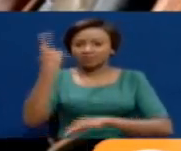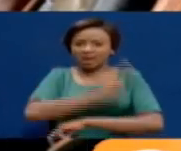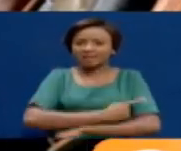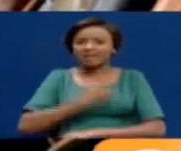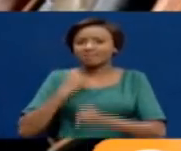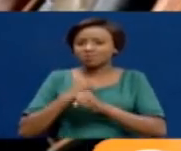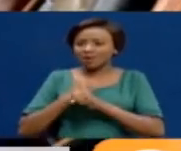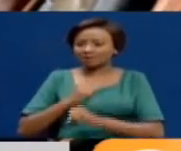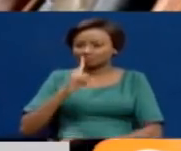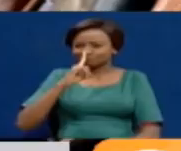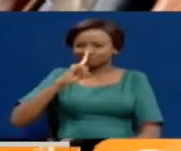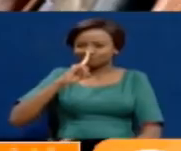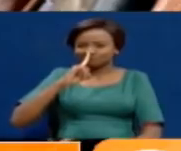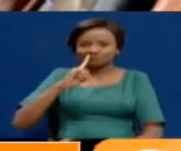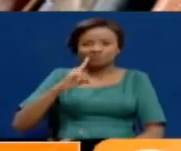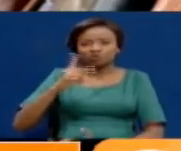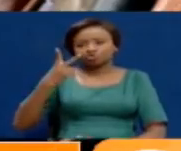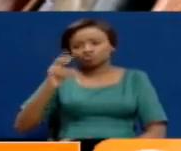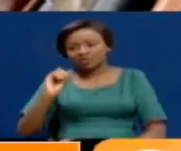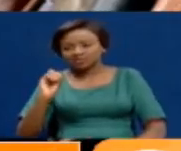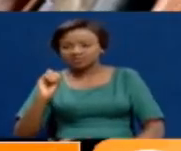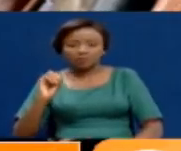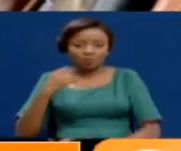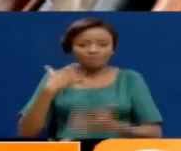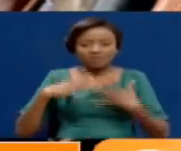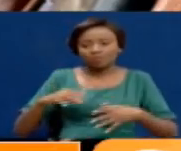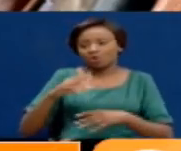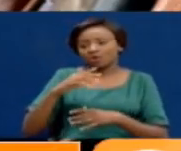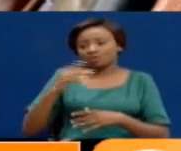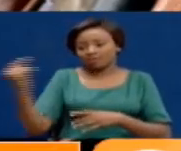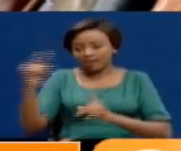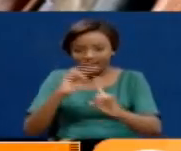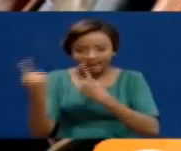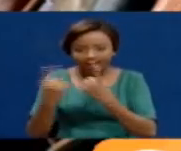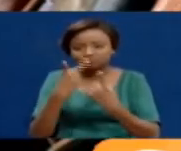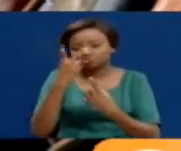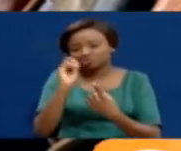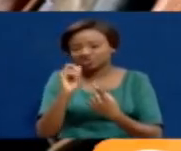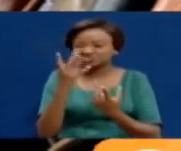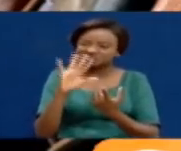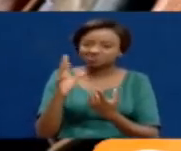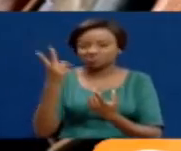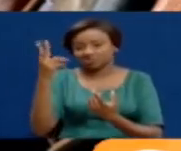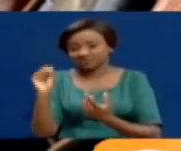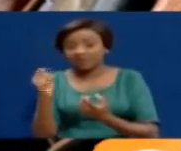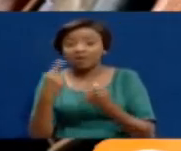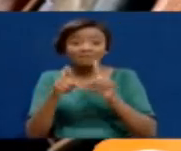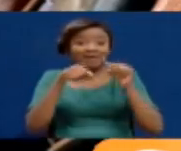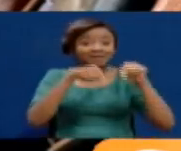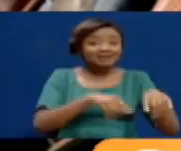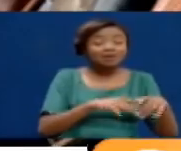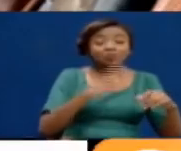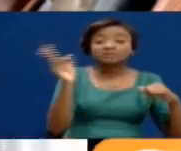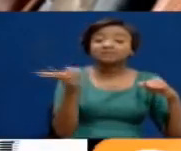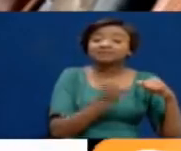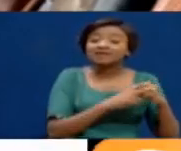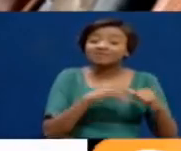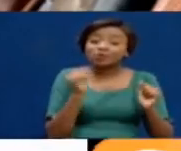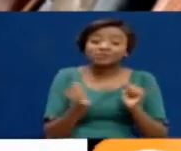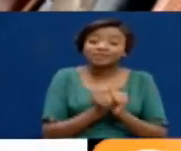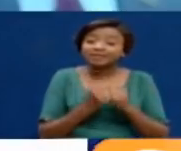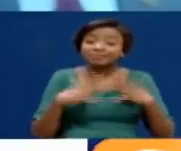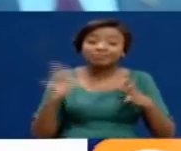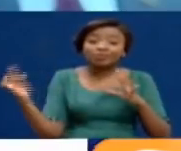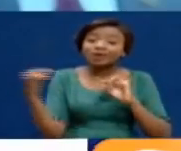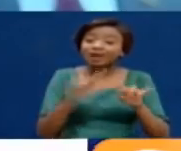20 to 25 customers hivi na wasave, but for now wamekuwa chini sana, maybe at around 7-10 ikienda